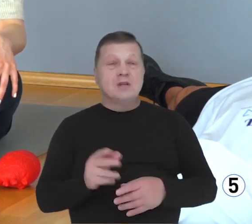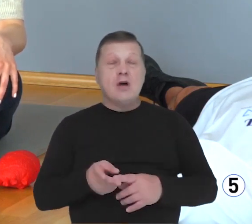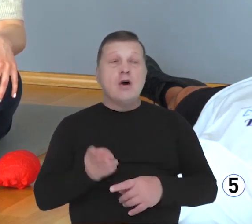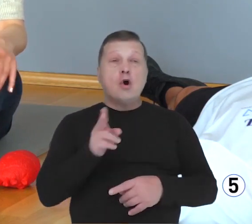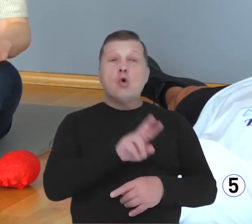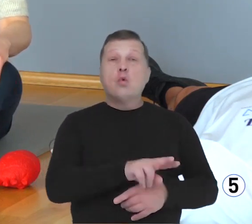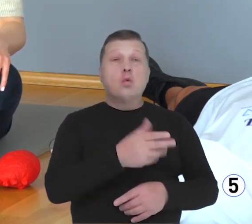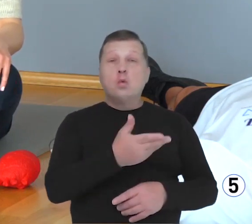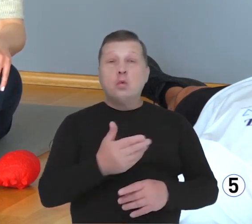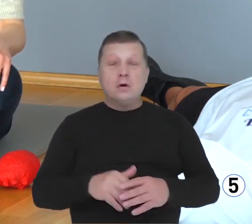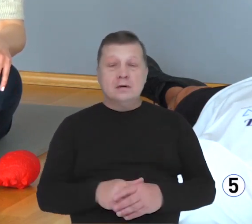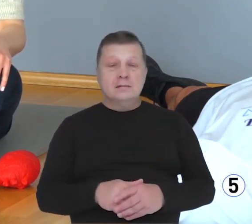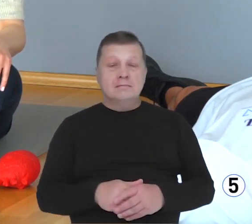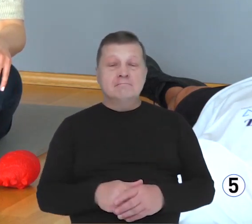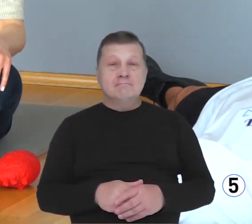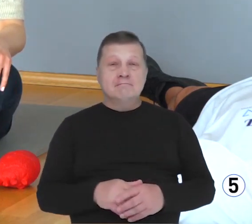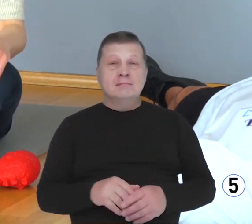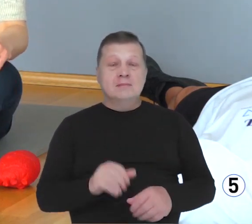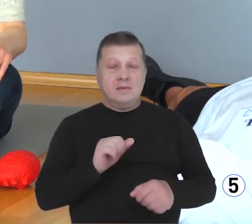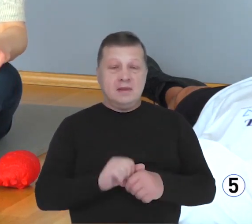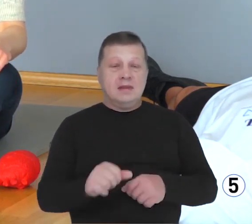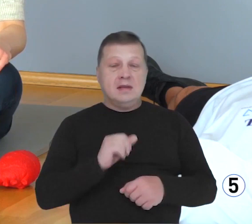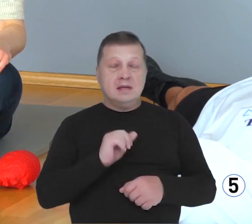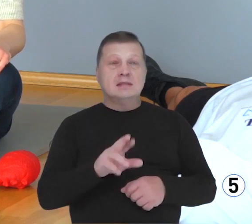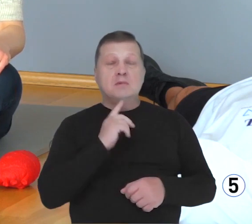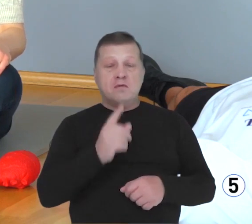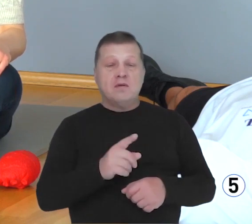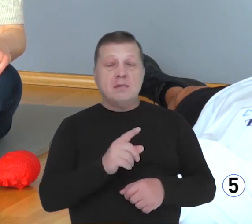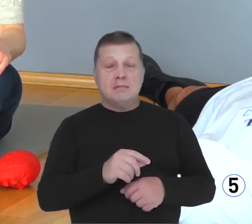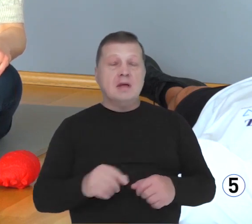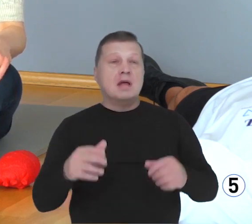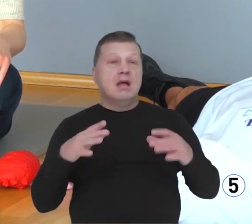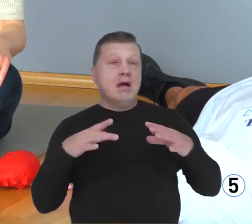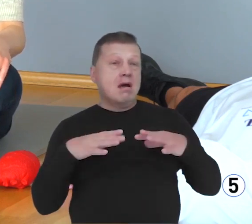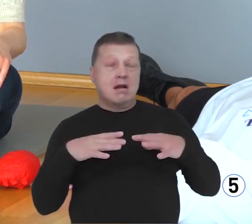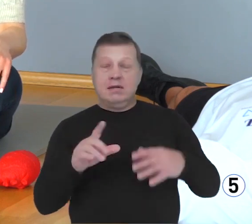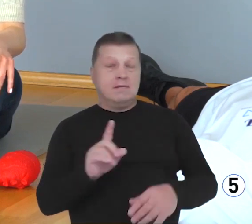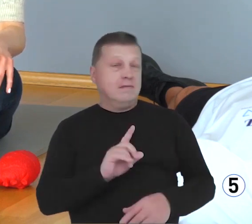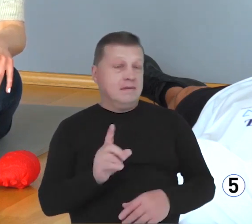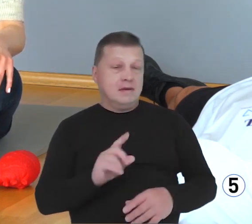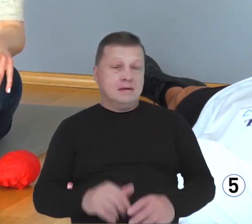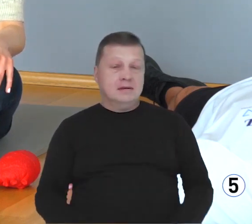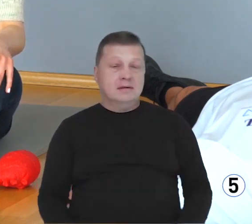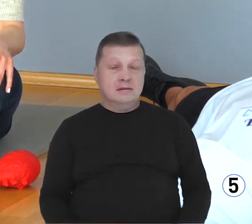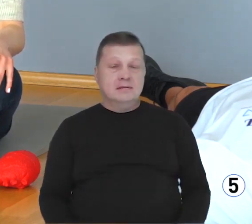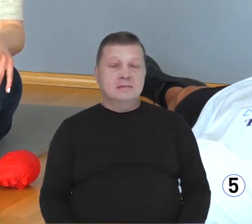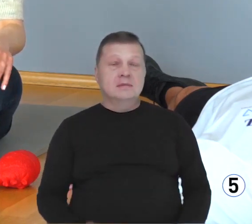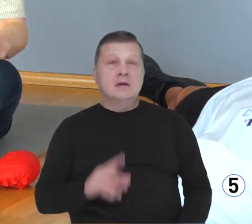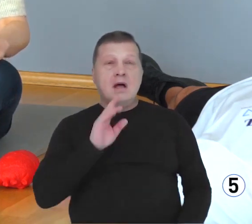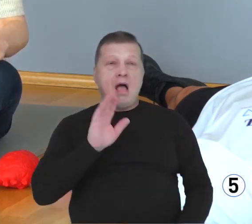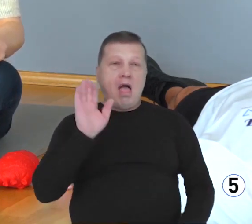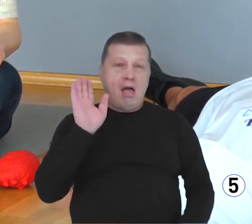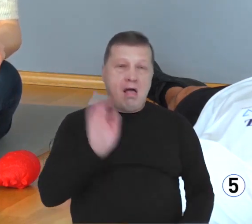doświadczenie, że po drugiej stronie jest również słowo na re, ale nie jest to regeneracja, jest